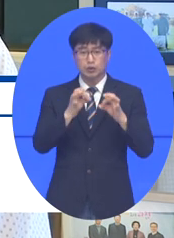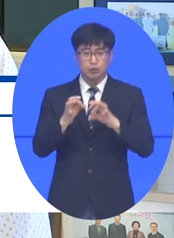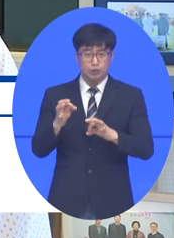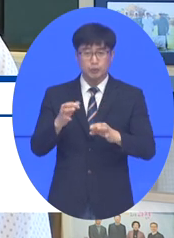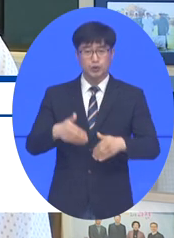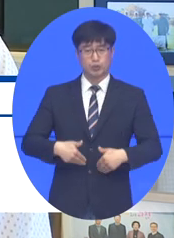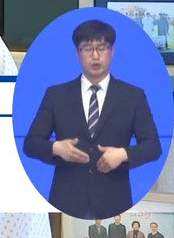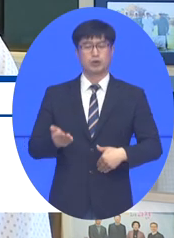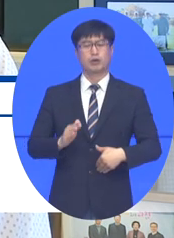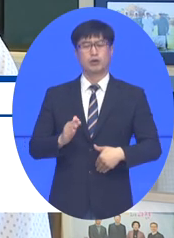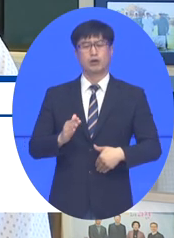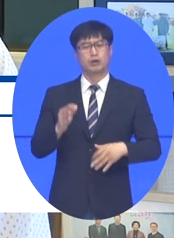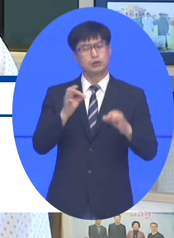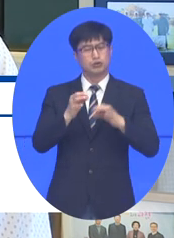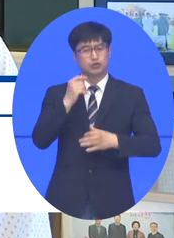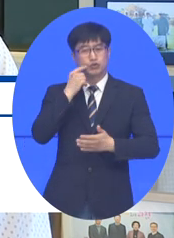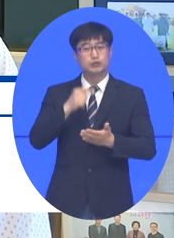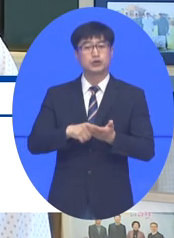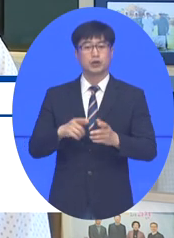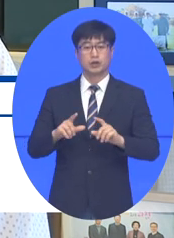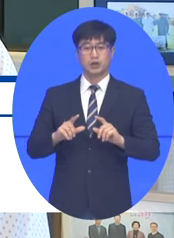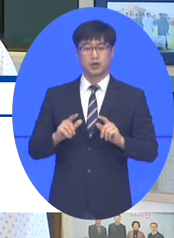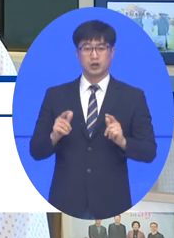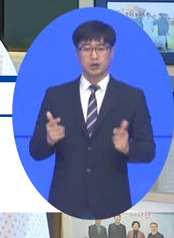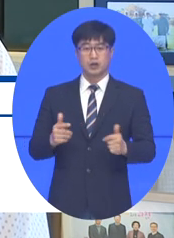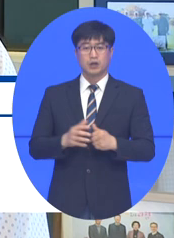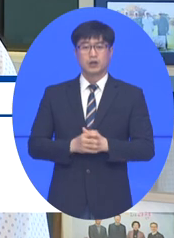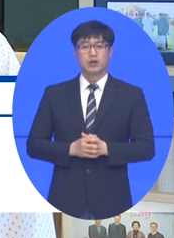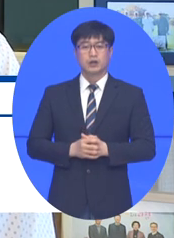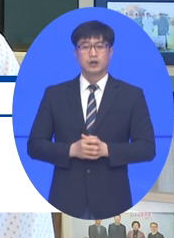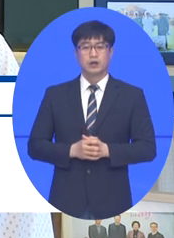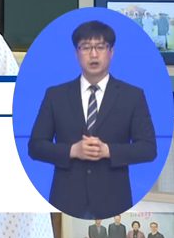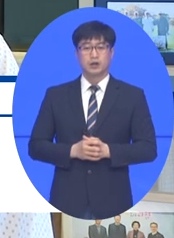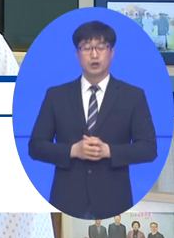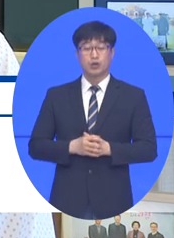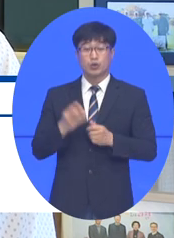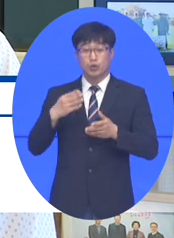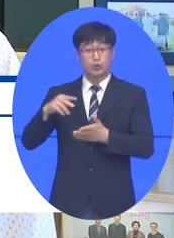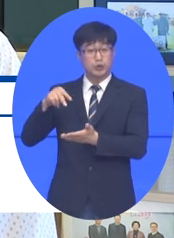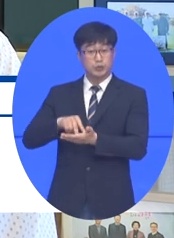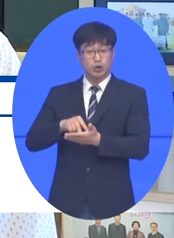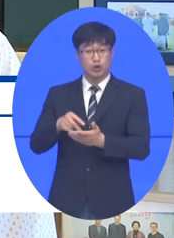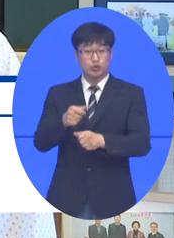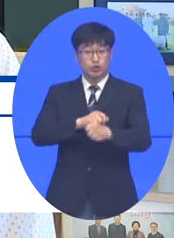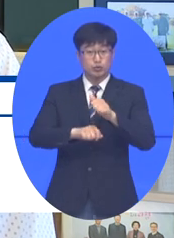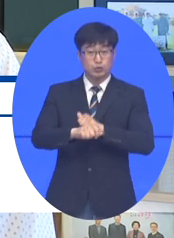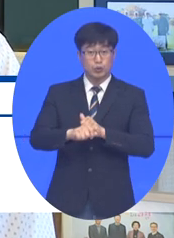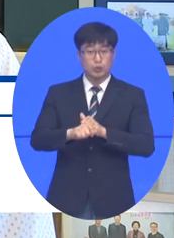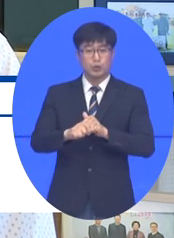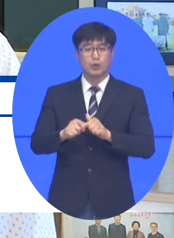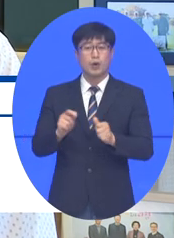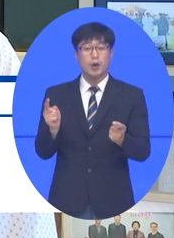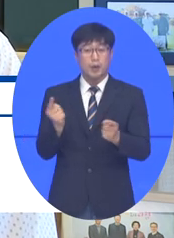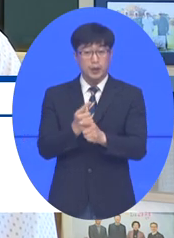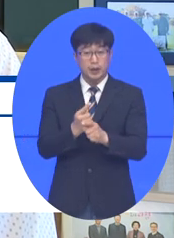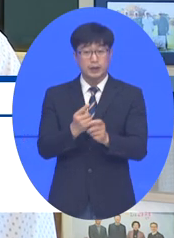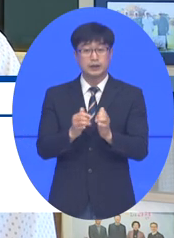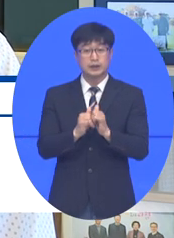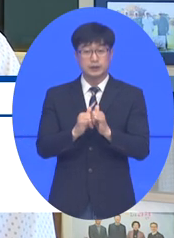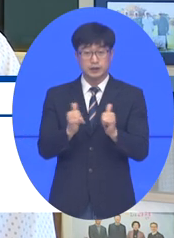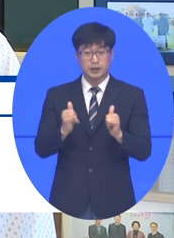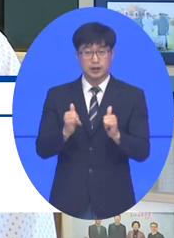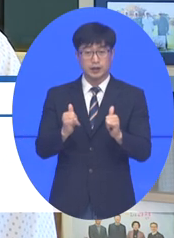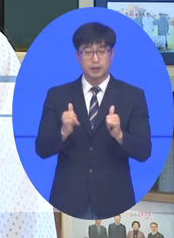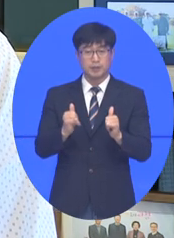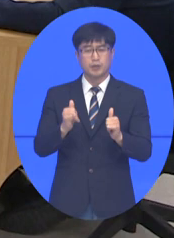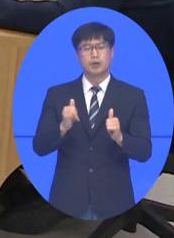되는데, 사실 그 대체 인력 구하기가 좀 쉽지 않았습니다. 도에서 좀 적극적으로 대체 인력을 좀